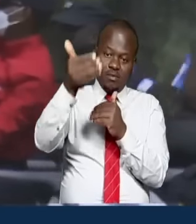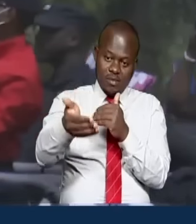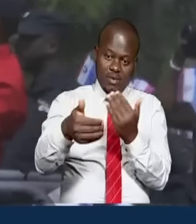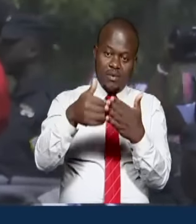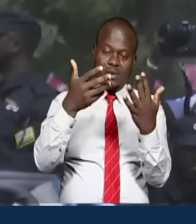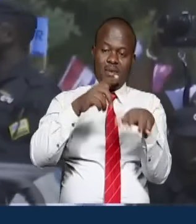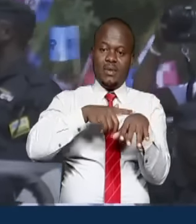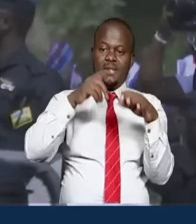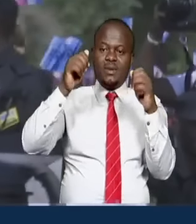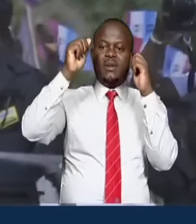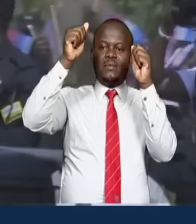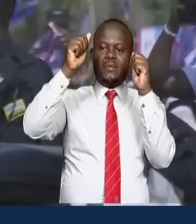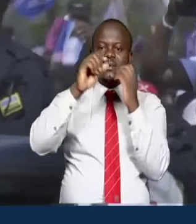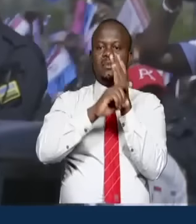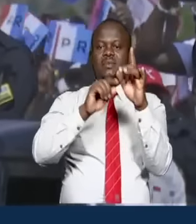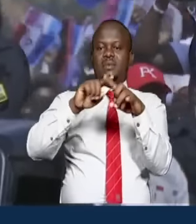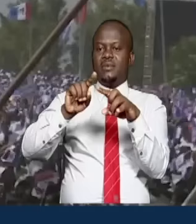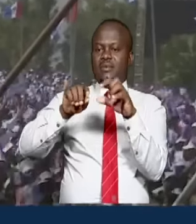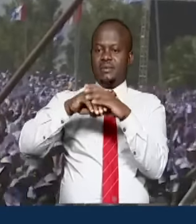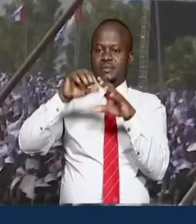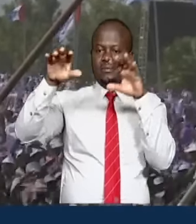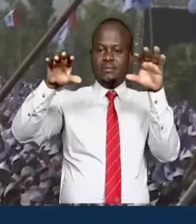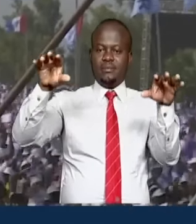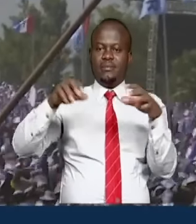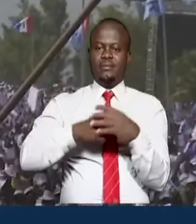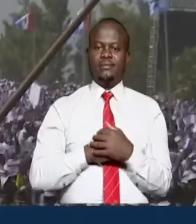igihe yiyamamariza mu turere tunyuranye two hanze ya Kigali